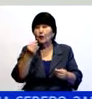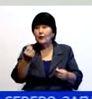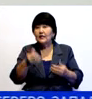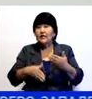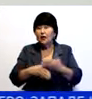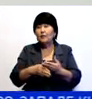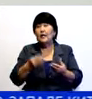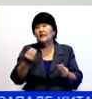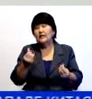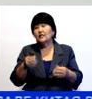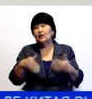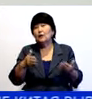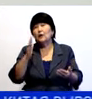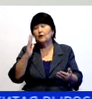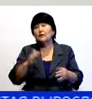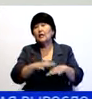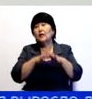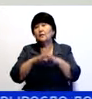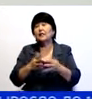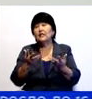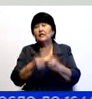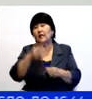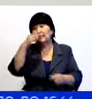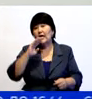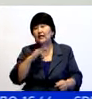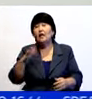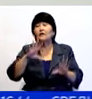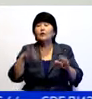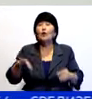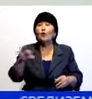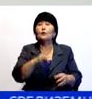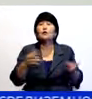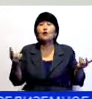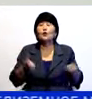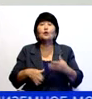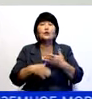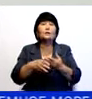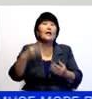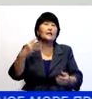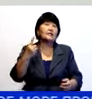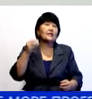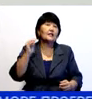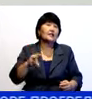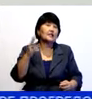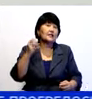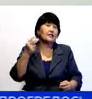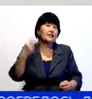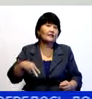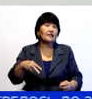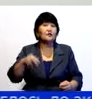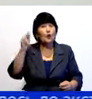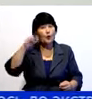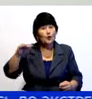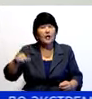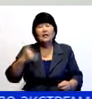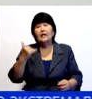помощь в денежном выражении будет перечисляться на счета родителей. Всего по области нуждаются в поддержке 31 322 ученика. С